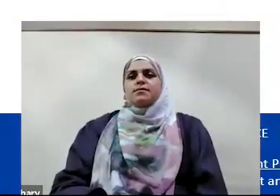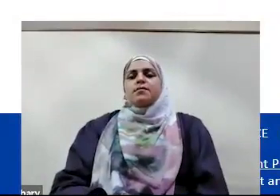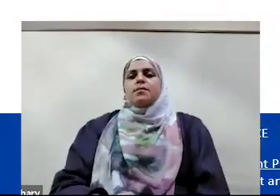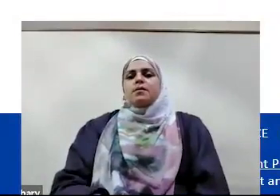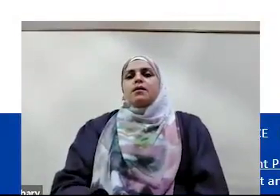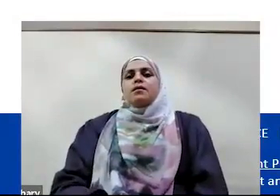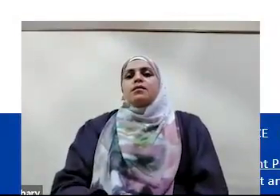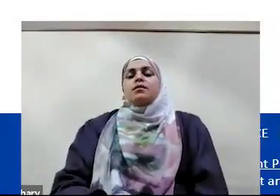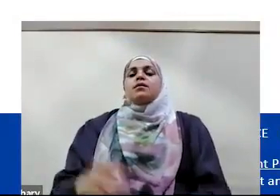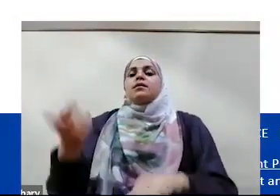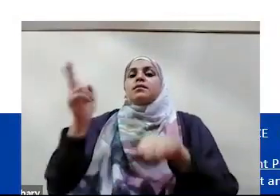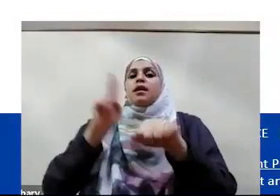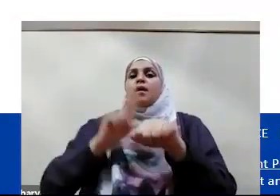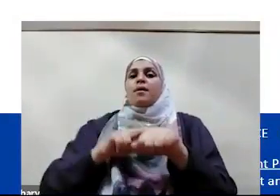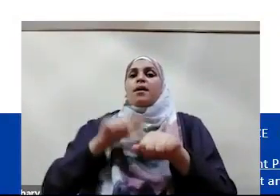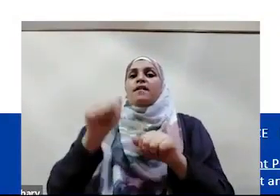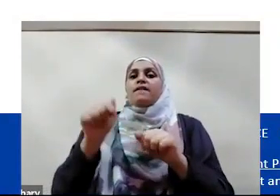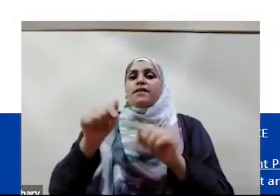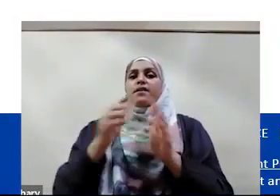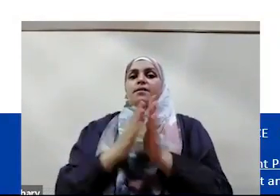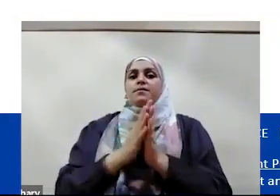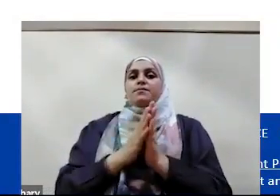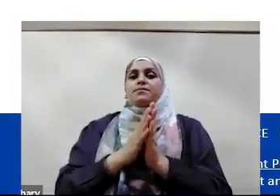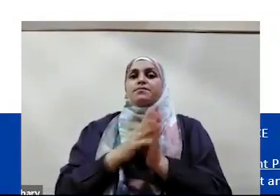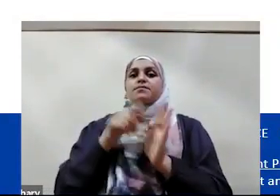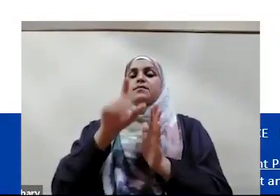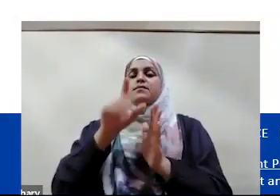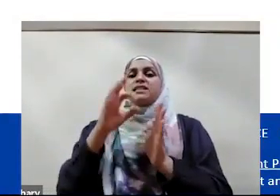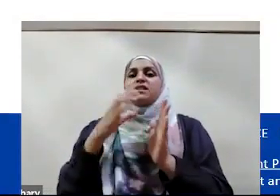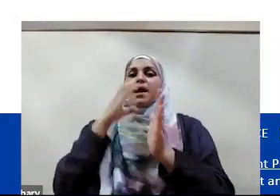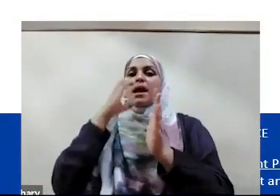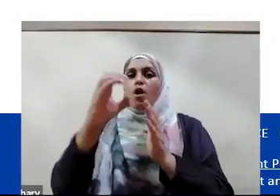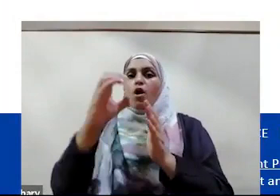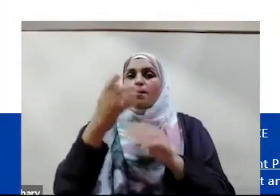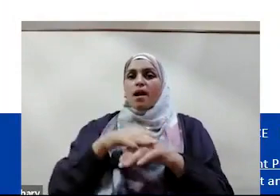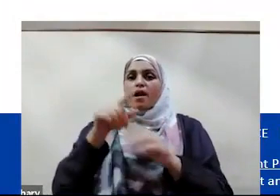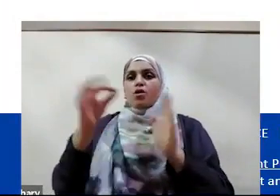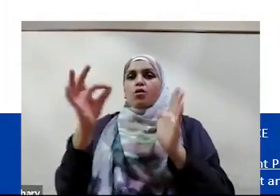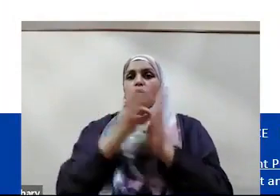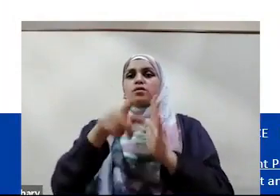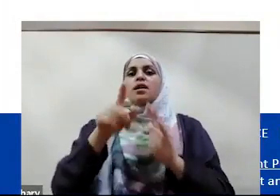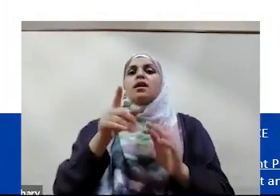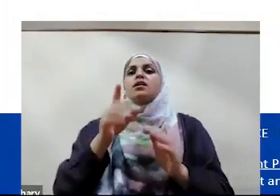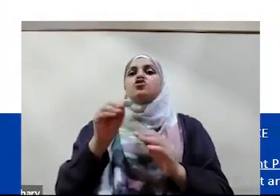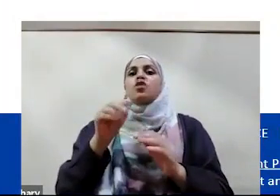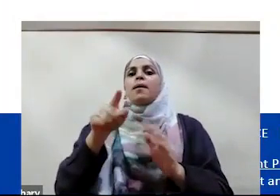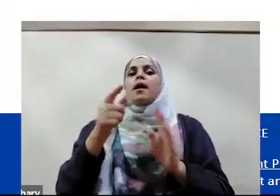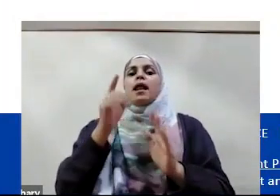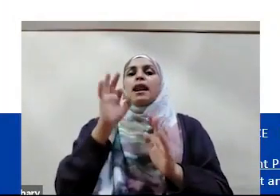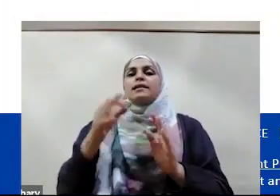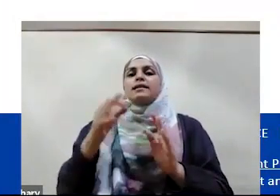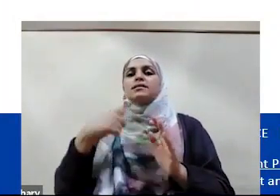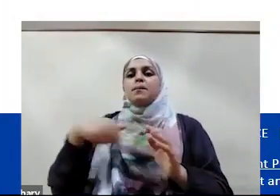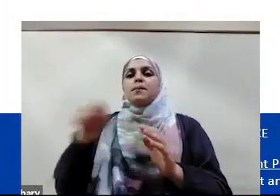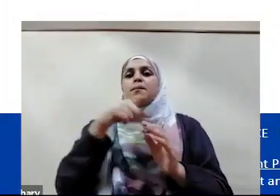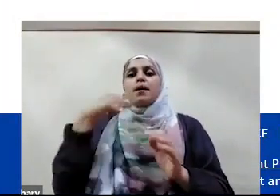في كمان نقطة بتحتاجوا تجاوبوا عليها، وهي إنكم بتبقوا عارفين إن